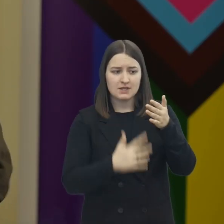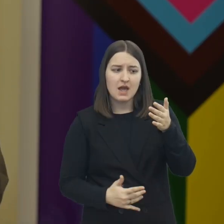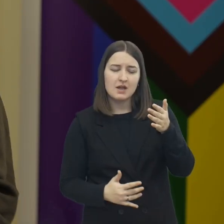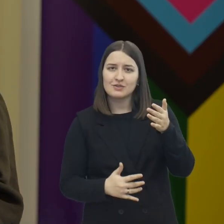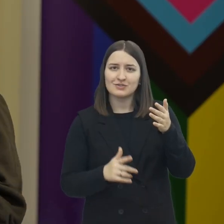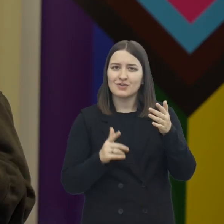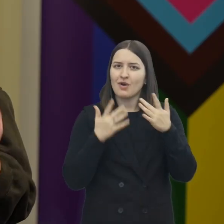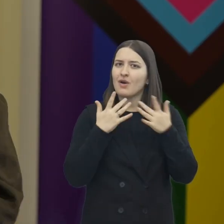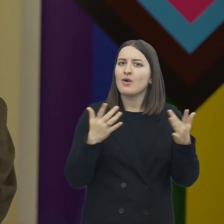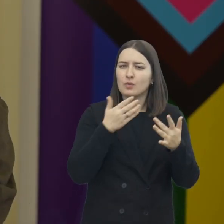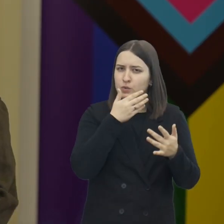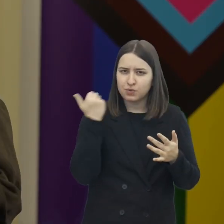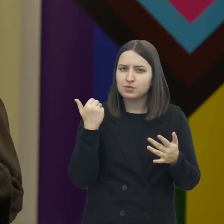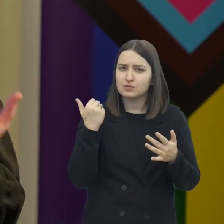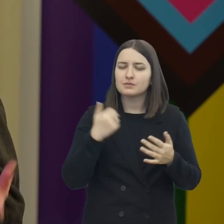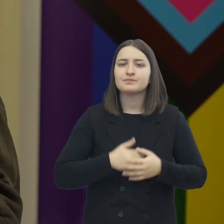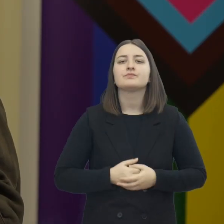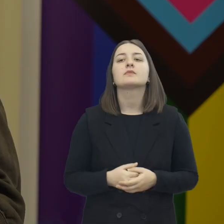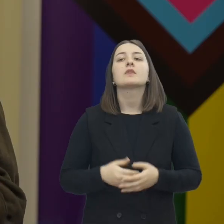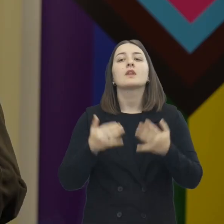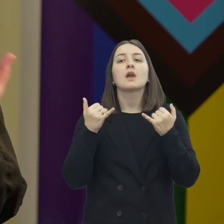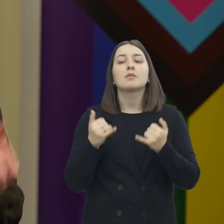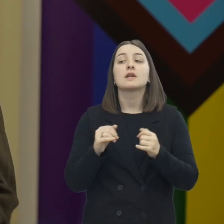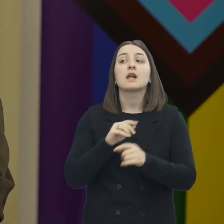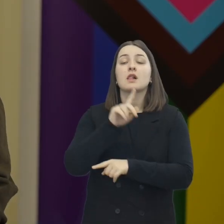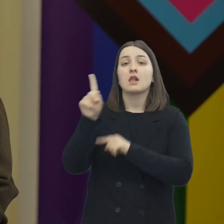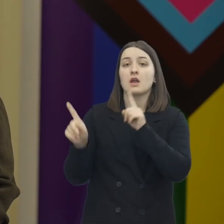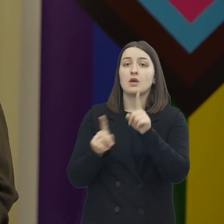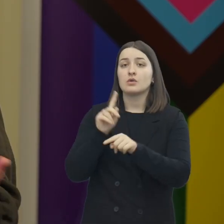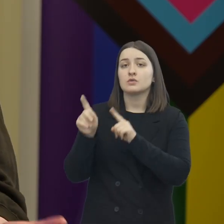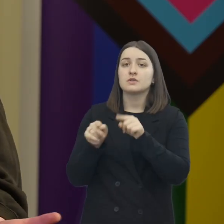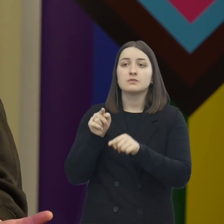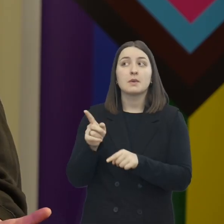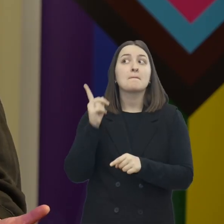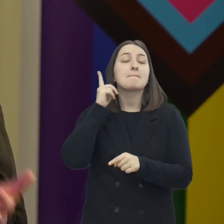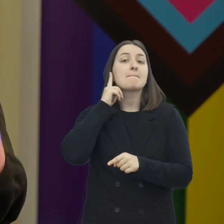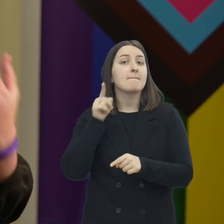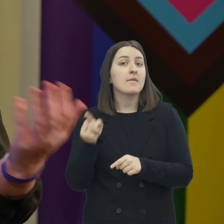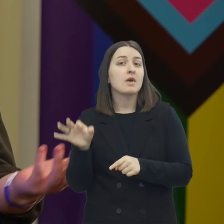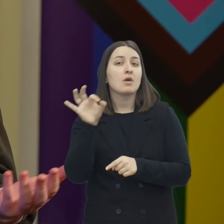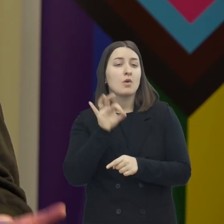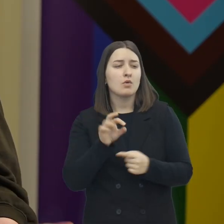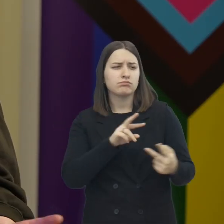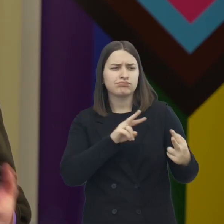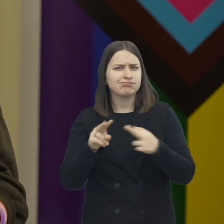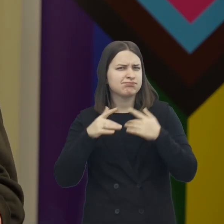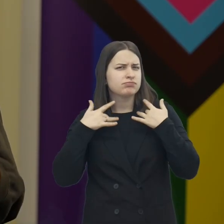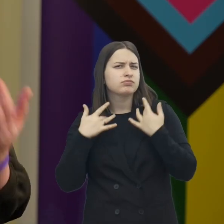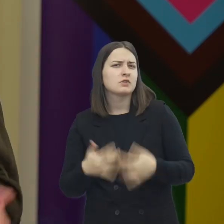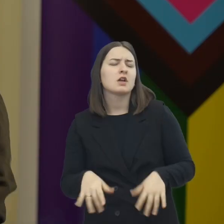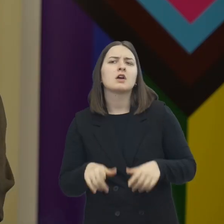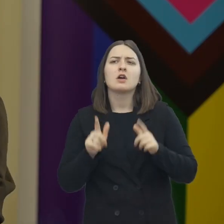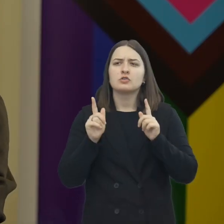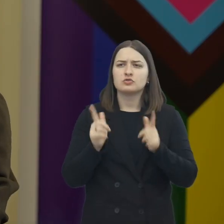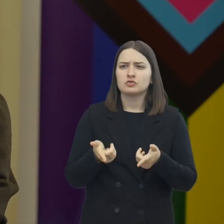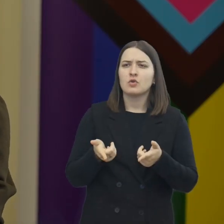Ir dabar klausimas mūsų svečiui, girdite tiesiog, kas yra kalbama apie radikalizaciją, ar tai kažkaip rezonuoja su